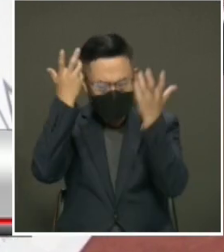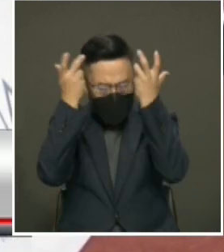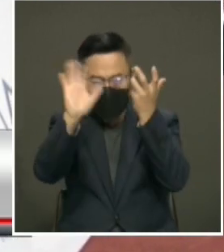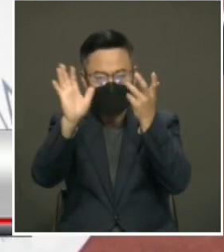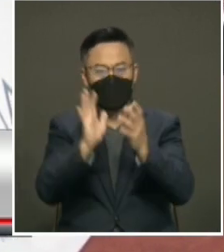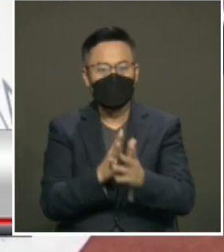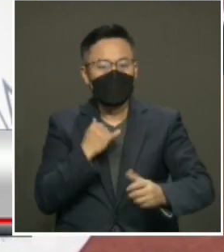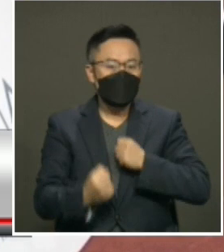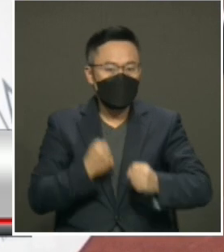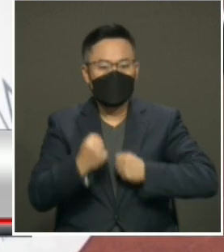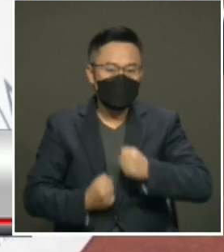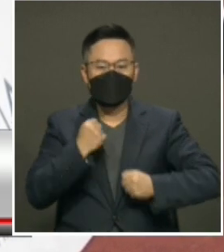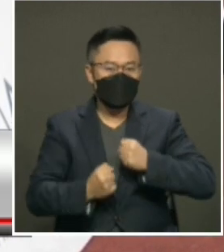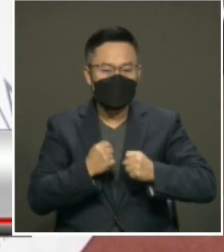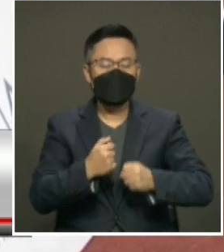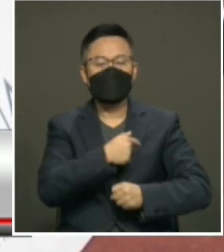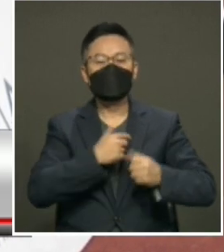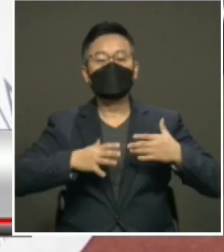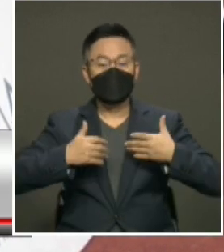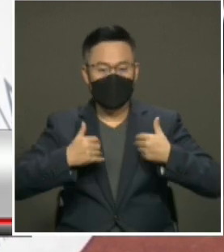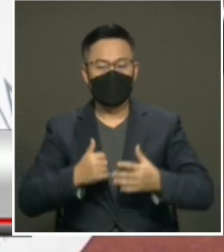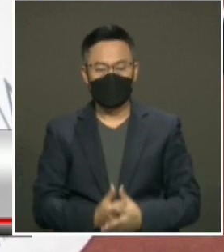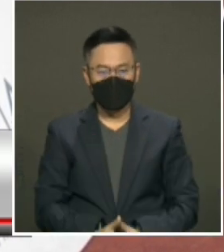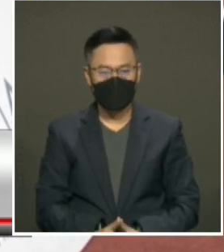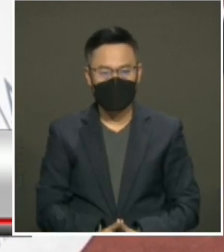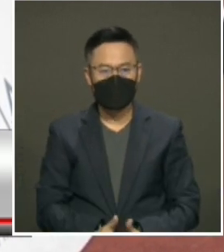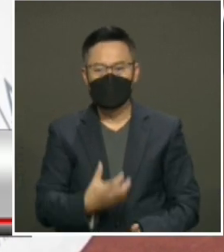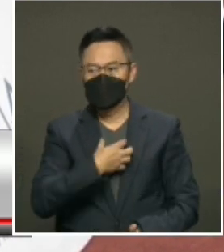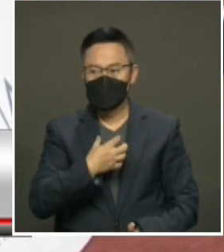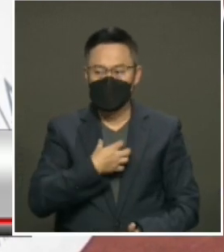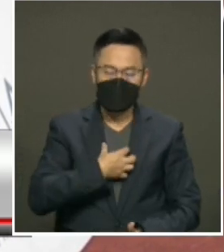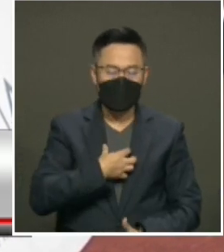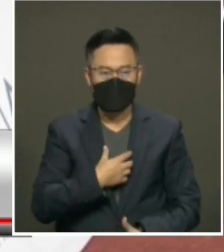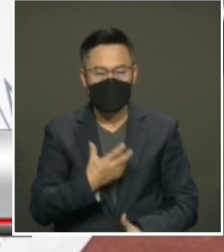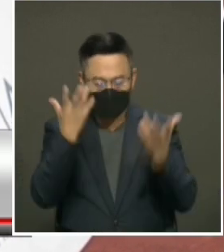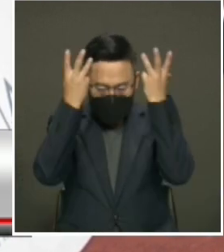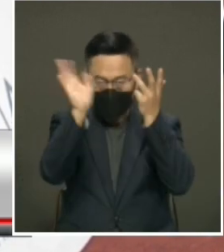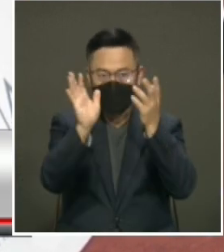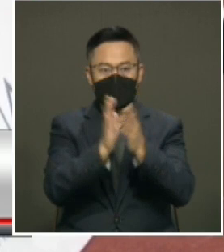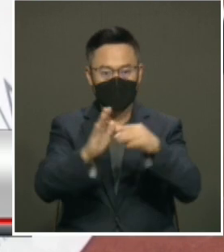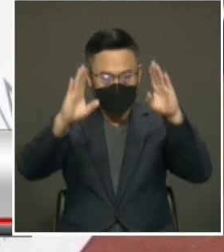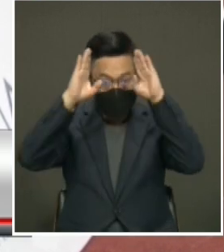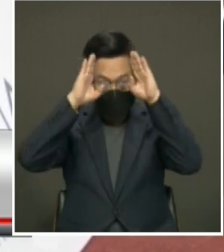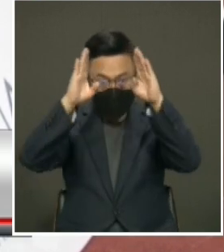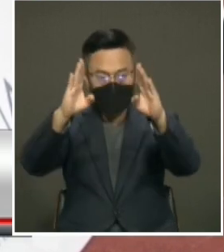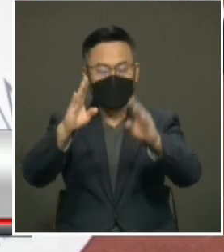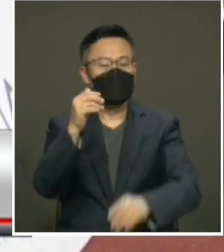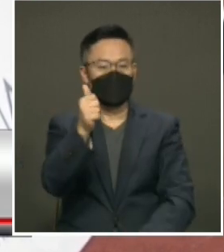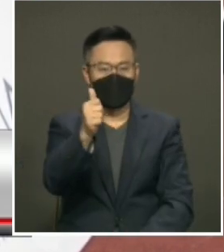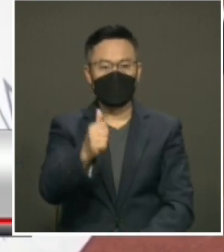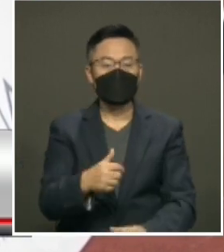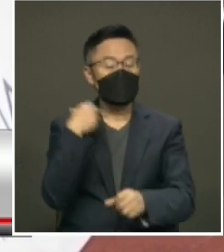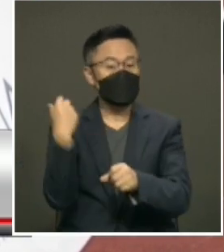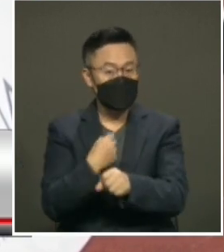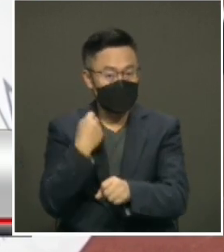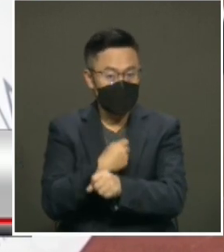ซีเรียสกับเรื่องสถิติน้องนี่จะมีความเขาเรียกมีสมาธิที่ดีมากในการแม้กระทั่งการฝึกซ้อมหรือ